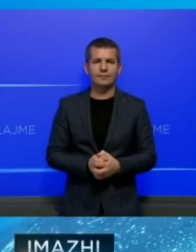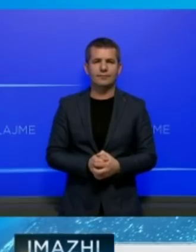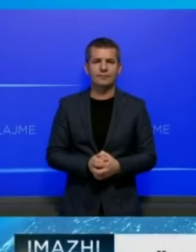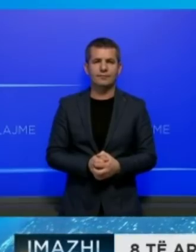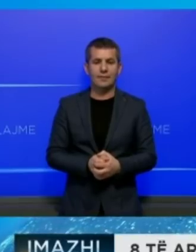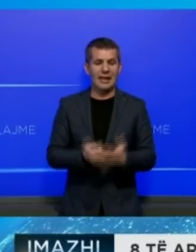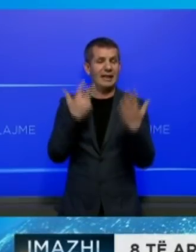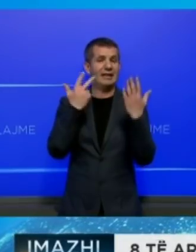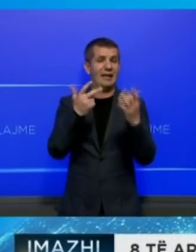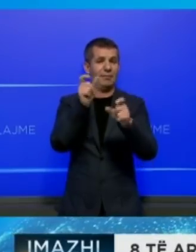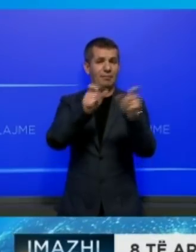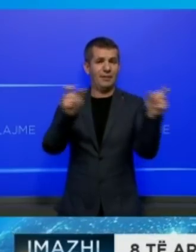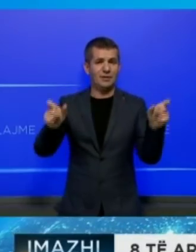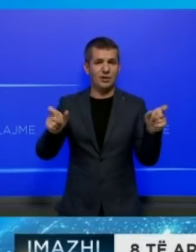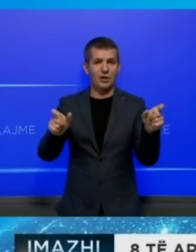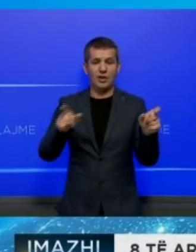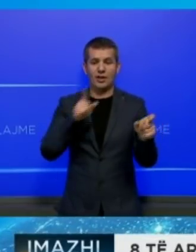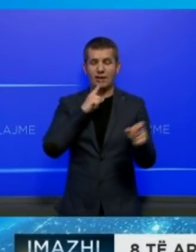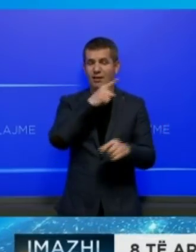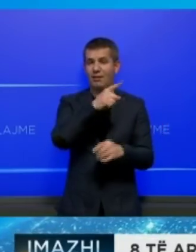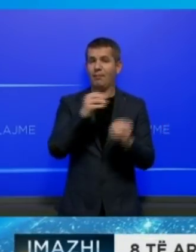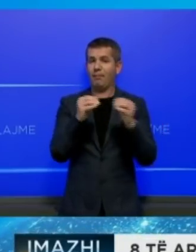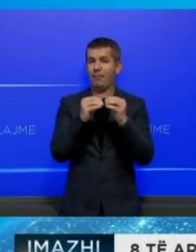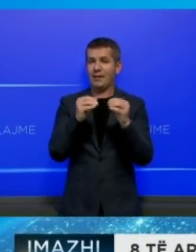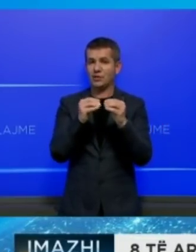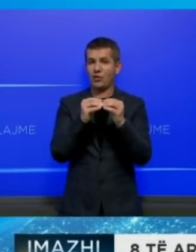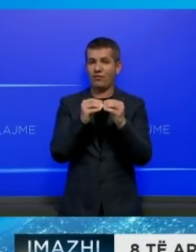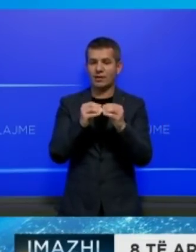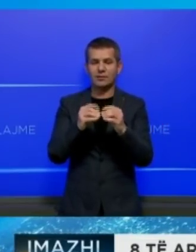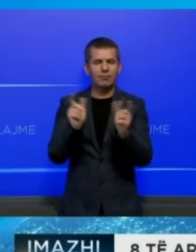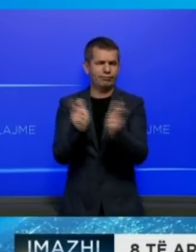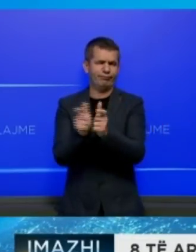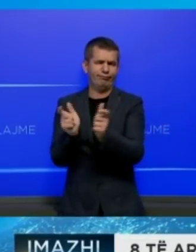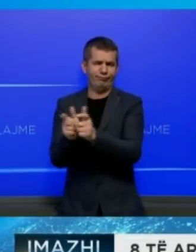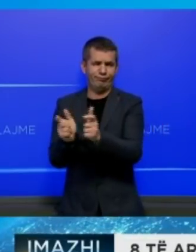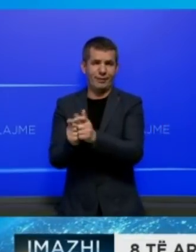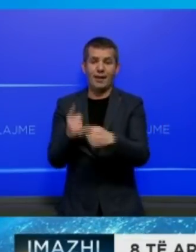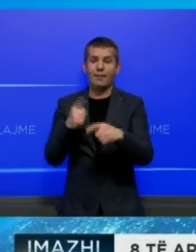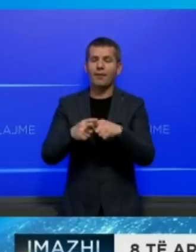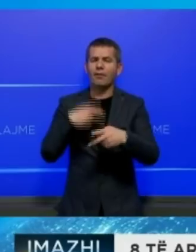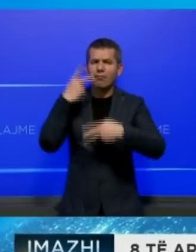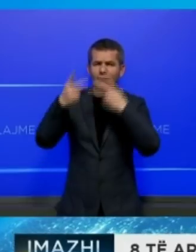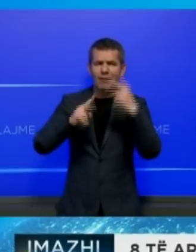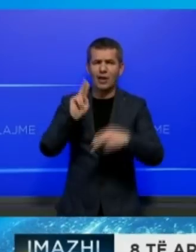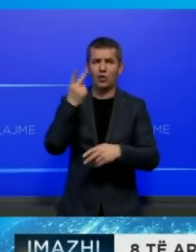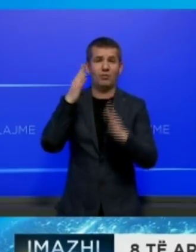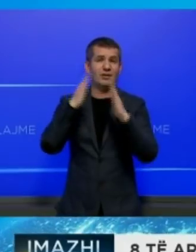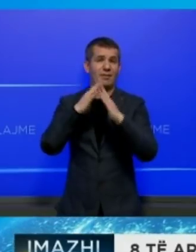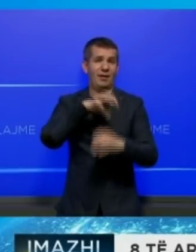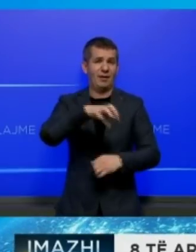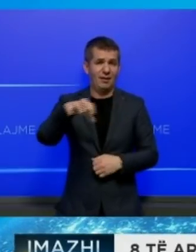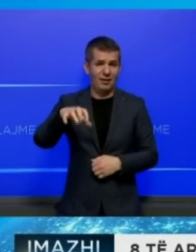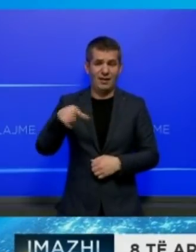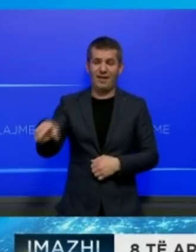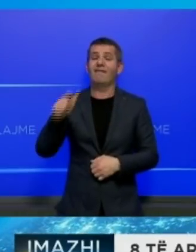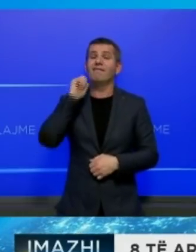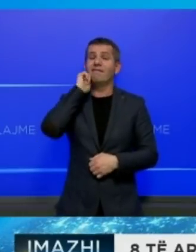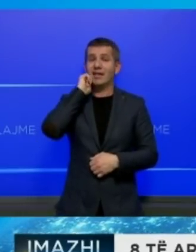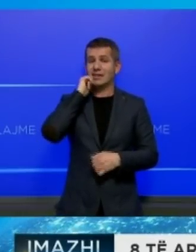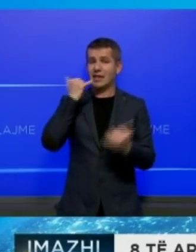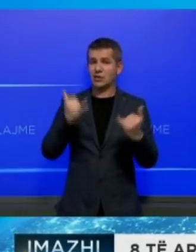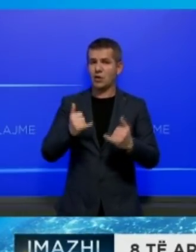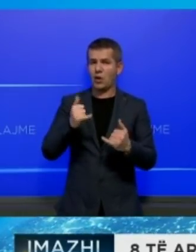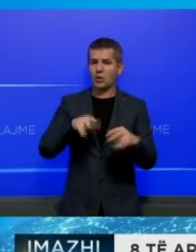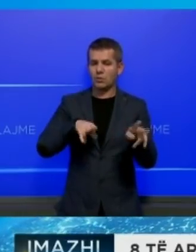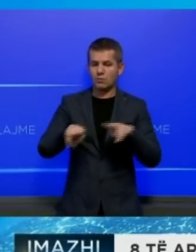Tet persona në rastin Brezovica janë arrestuar derisa janë pastisur 12 lokacione. Prokuroria themelore në Ferizaj ka njoftuar se